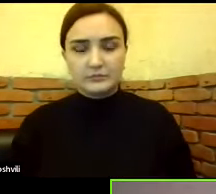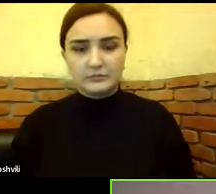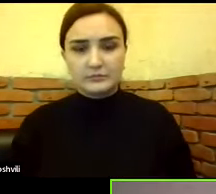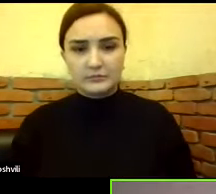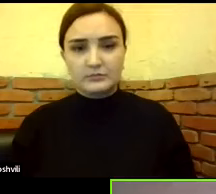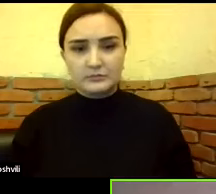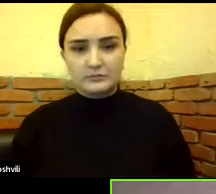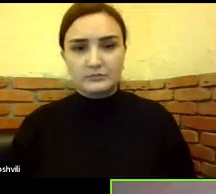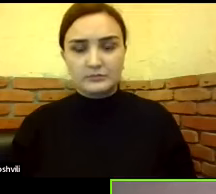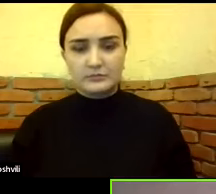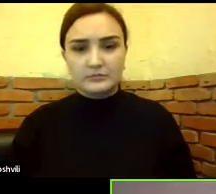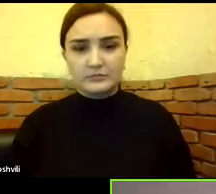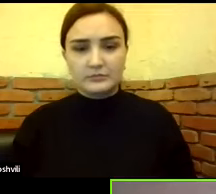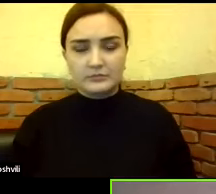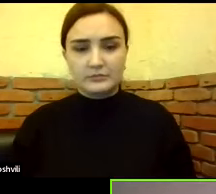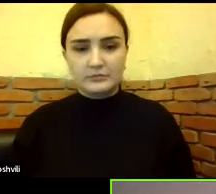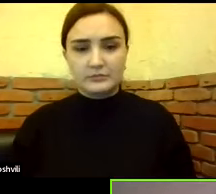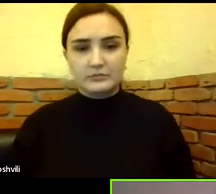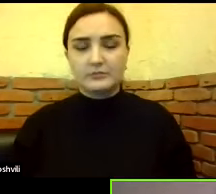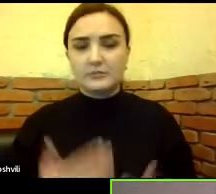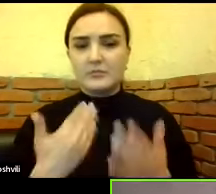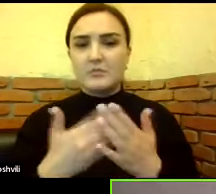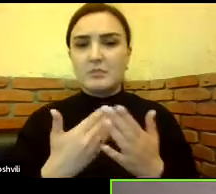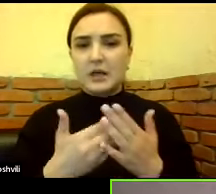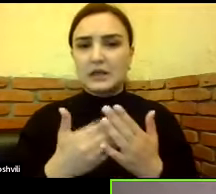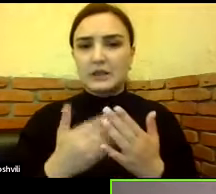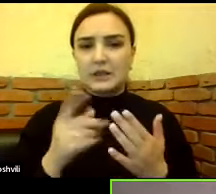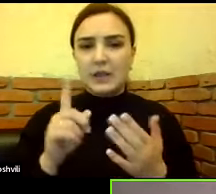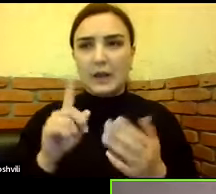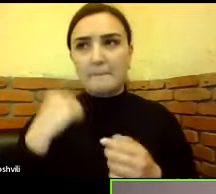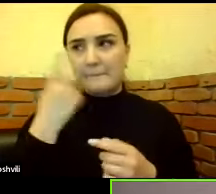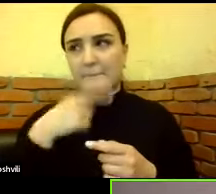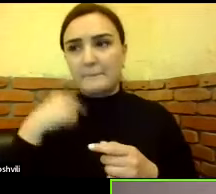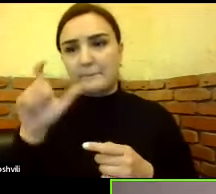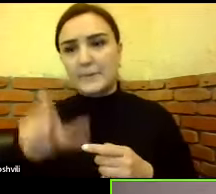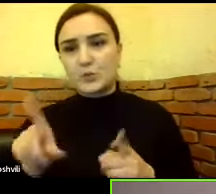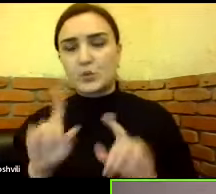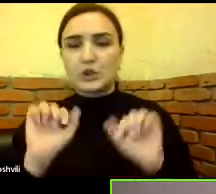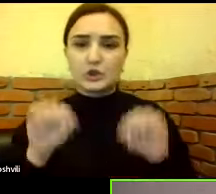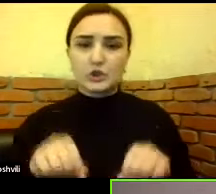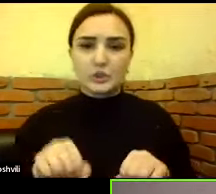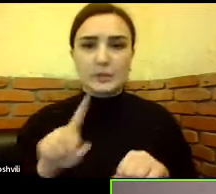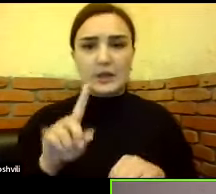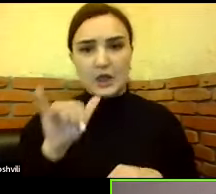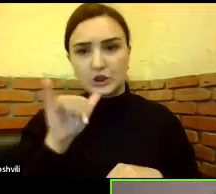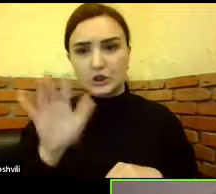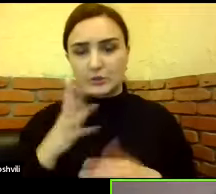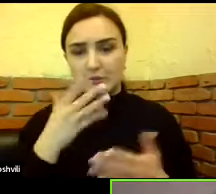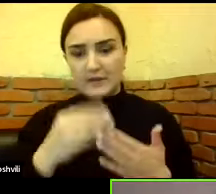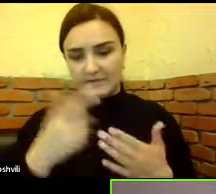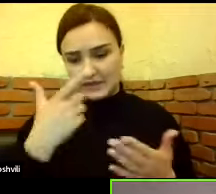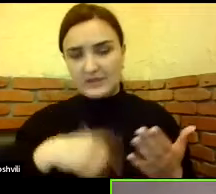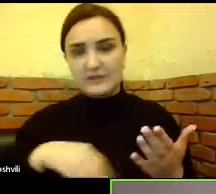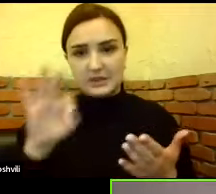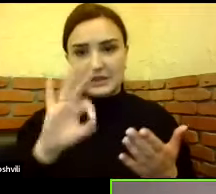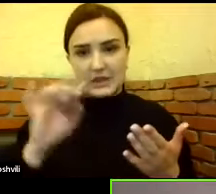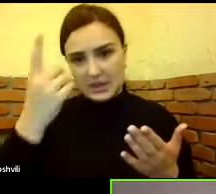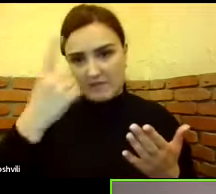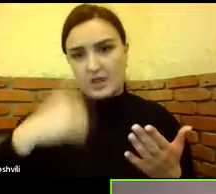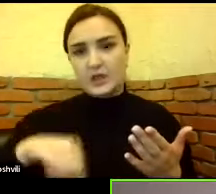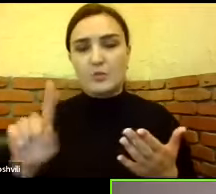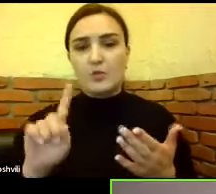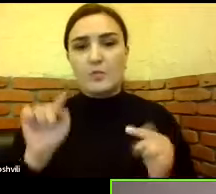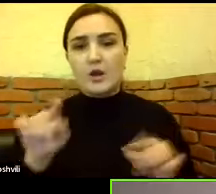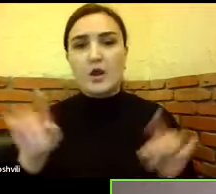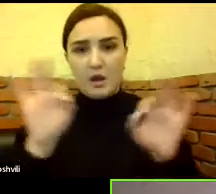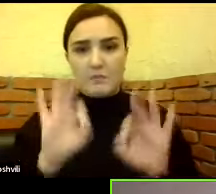დამათპიროვნებას იმით, მაგალითად, რა შეუძლიათ ფიზიკურად და რა არ შეუძლიათ. და თითქოს, არ ვიცი, თავის თავსაც ალადებულებენ, რომ აი, ამაზე